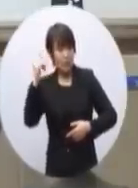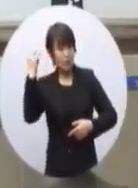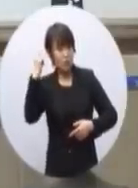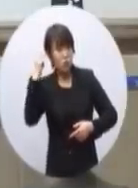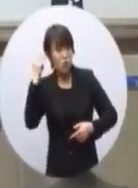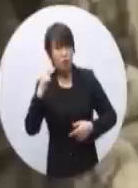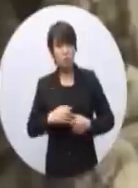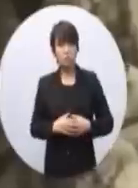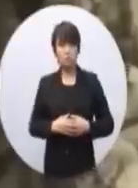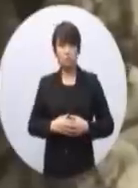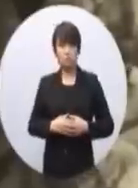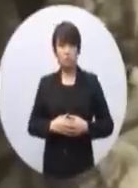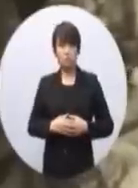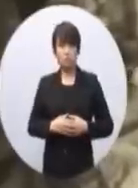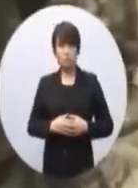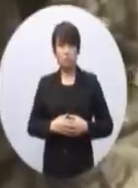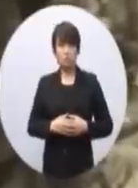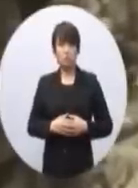のよ。